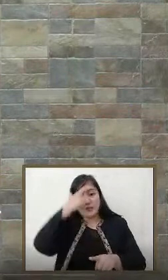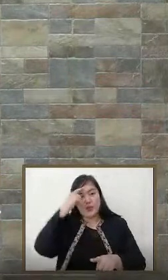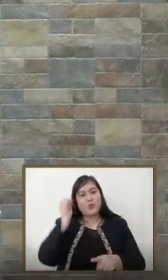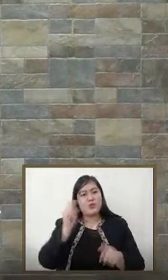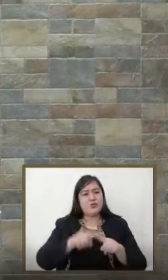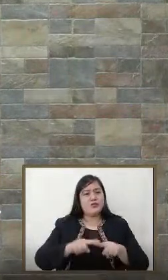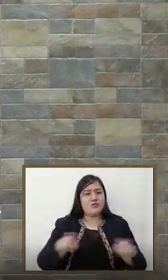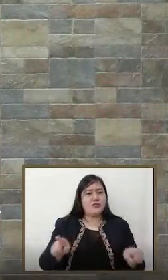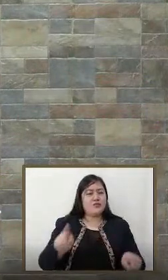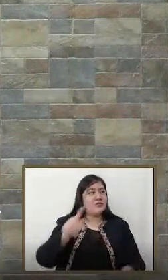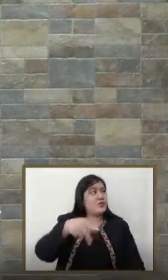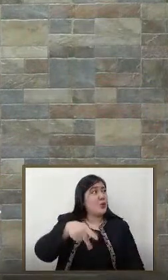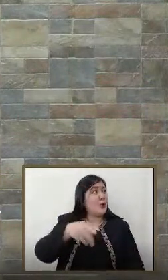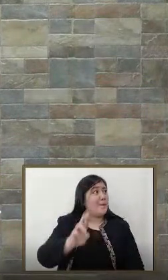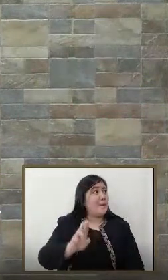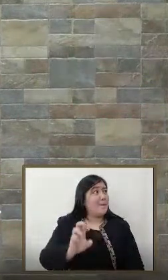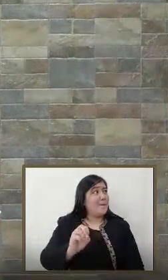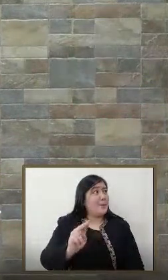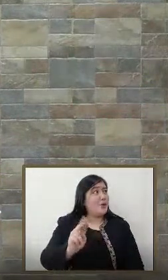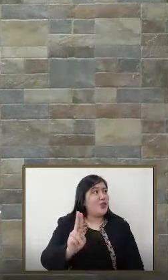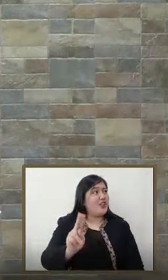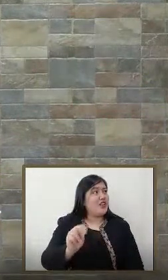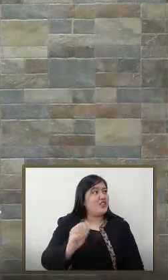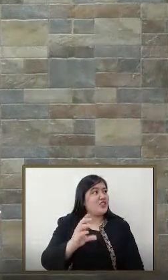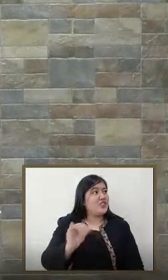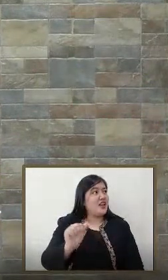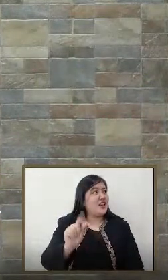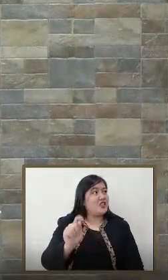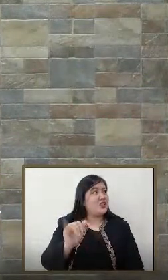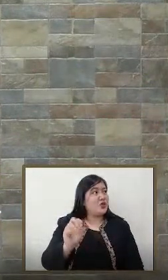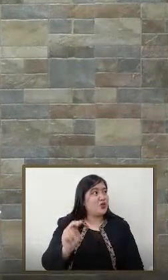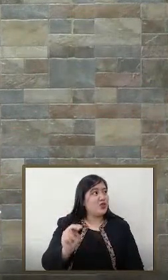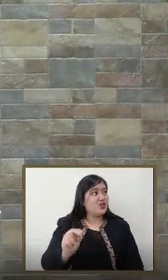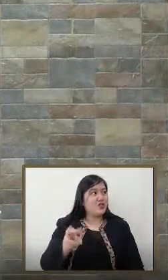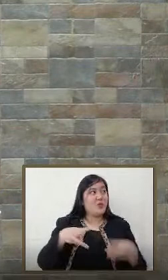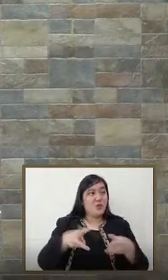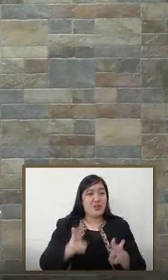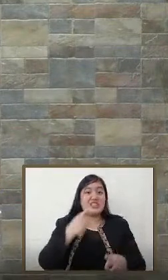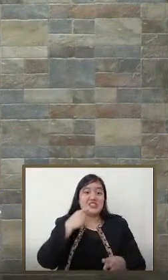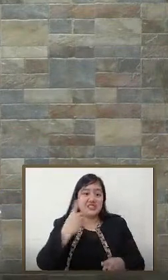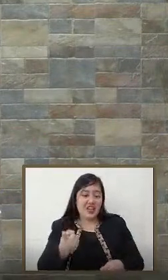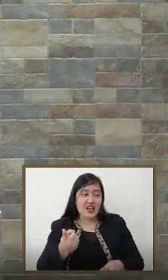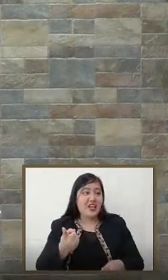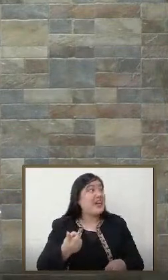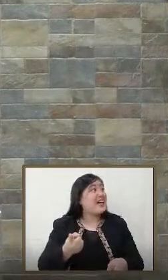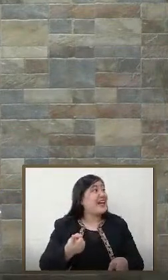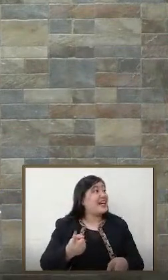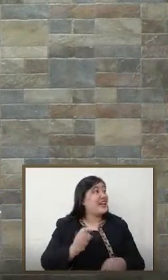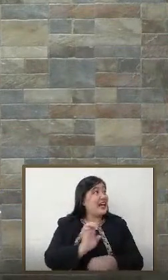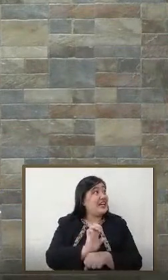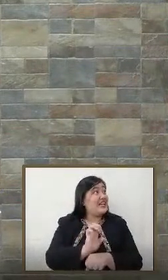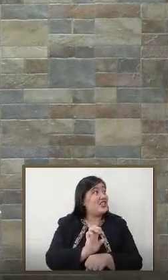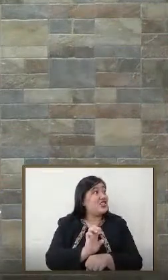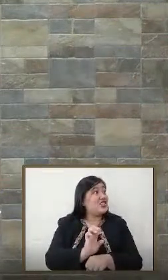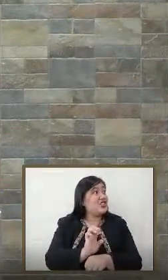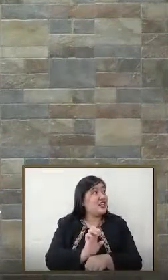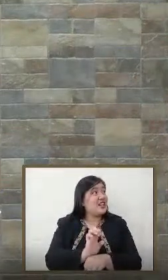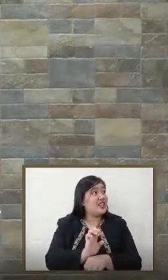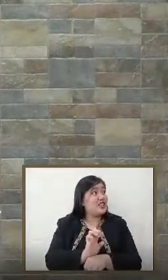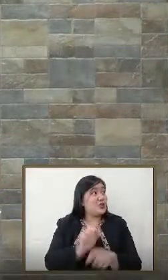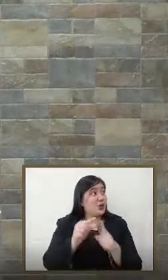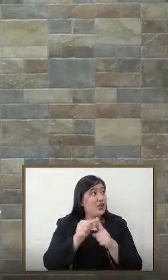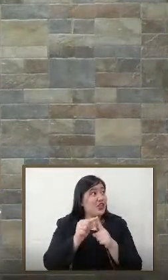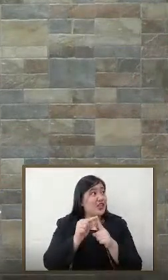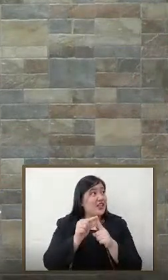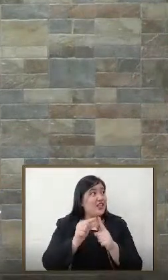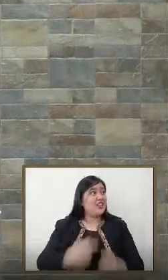ka sa California, pag nag-usap yung mga taga-California, ang bilis. You see, sa southern naman, very slow